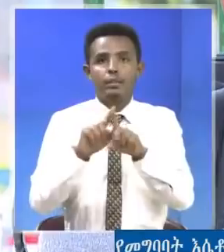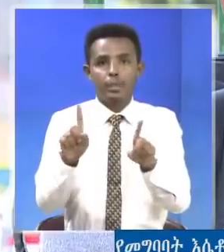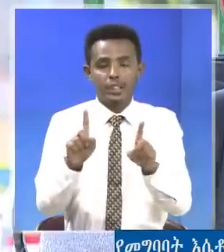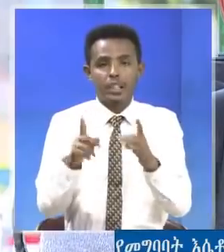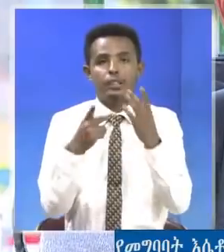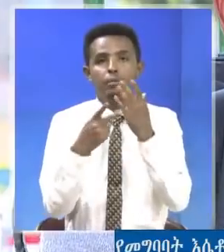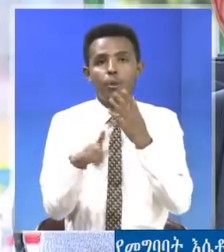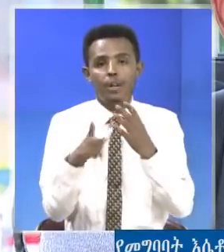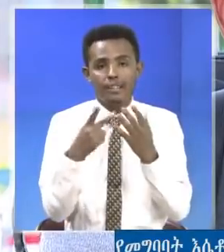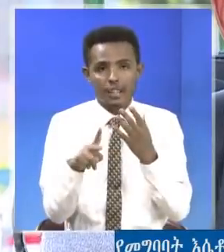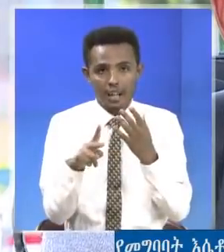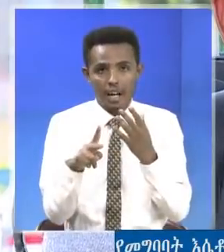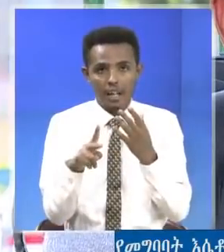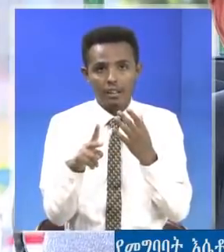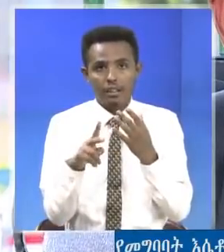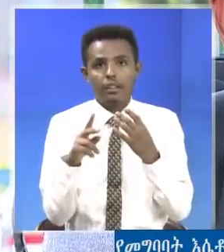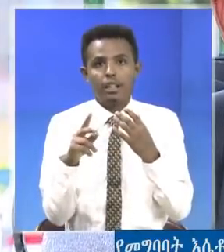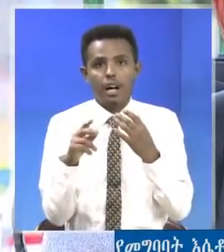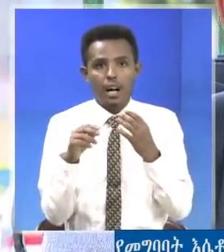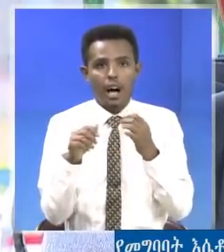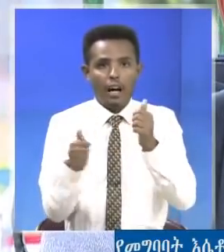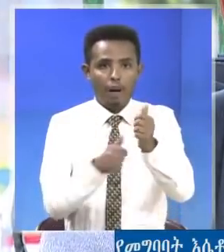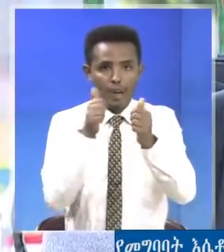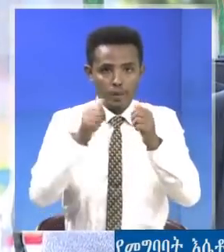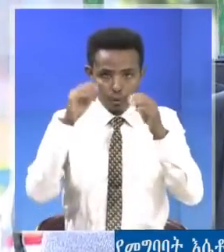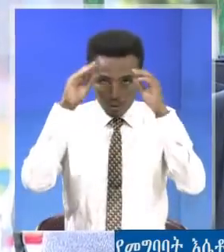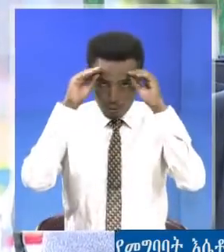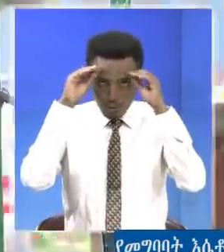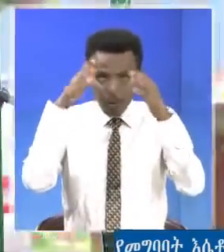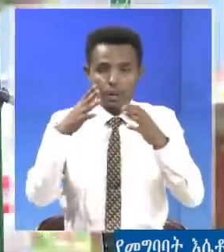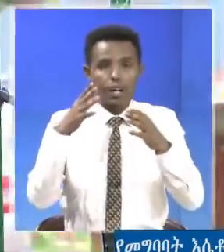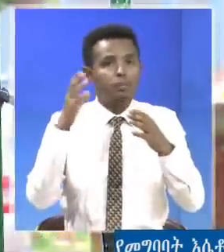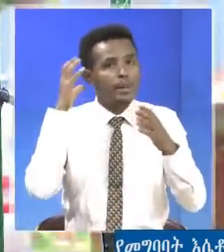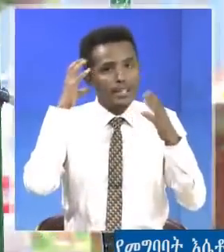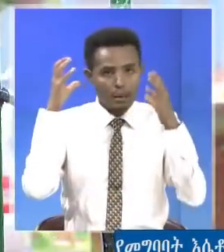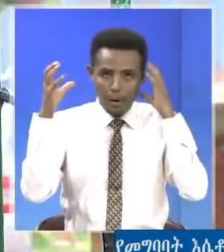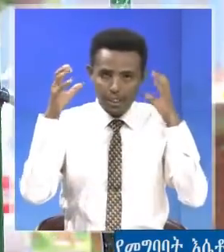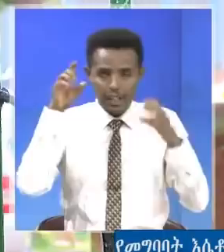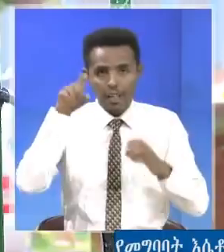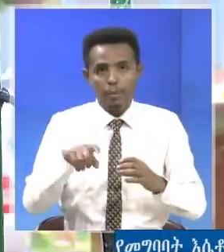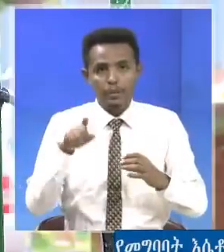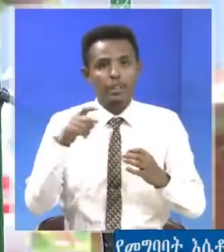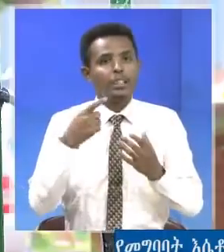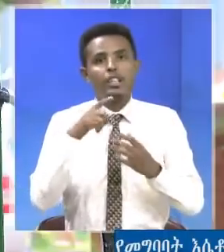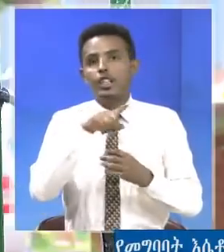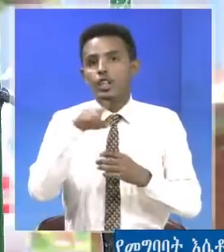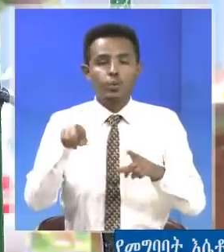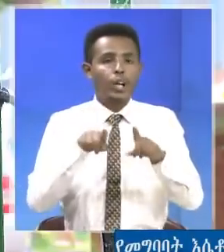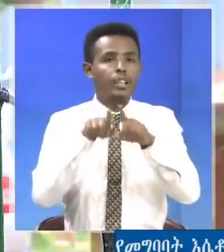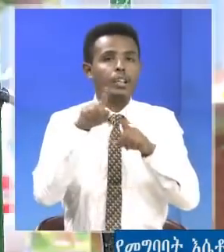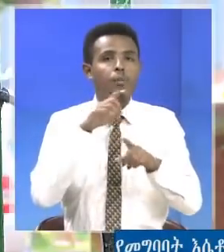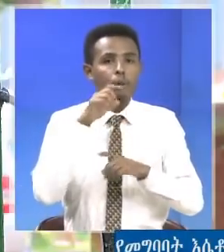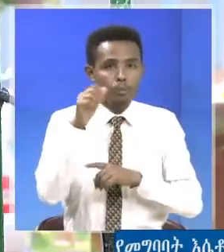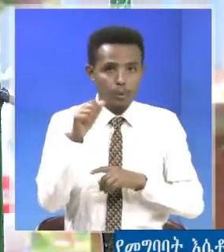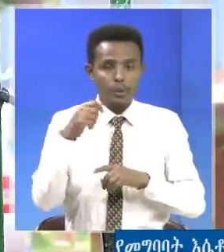የፖለቲካ አራማጆች ምሁራን መደማመጥ መቻል አለባቸው። እነሱ ካልተግባቡ እኛ ታች ያሉት